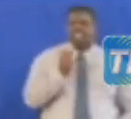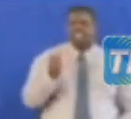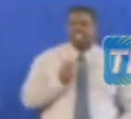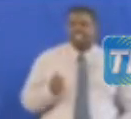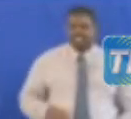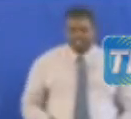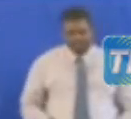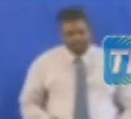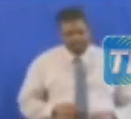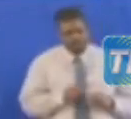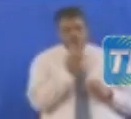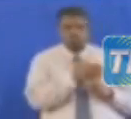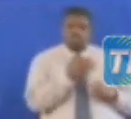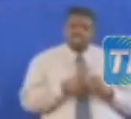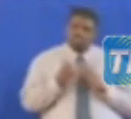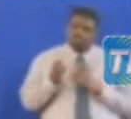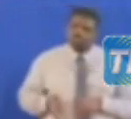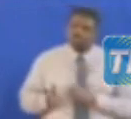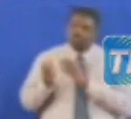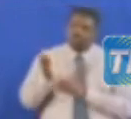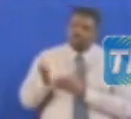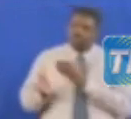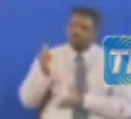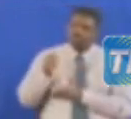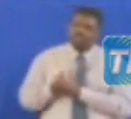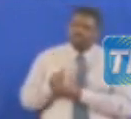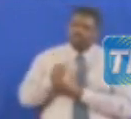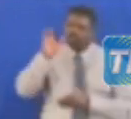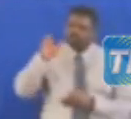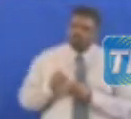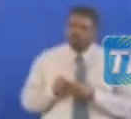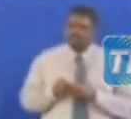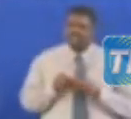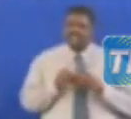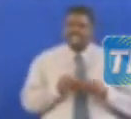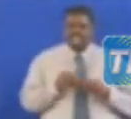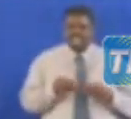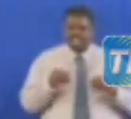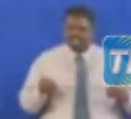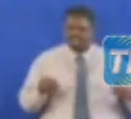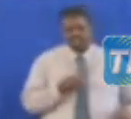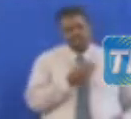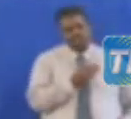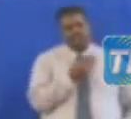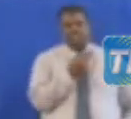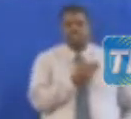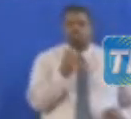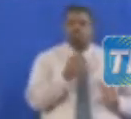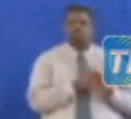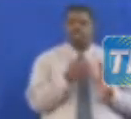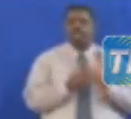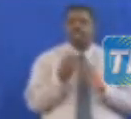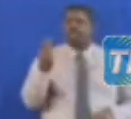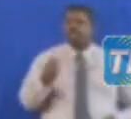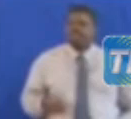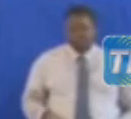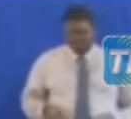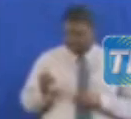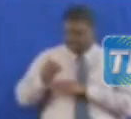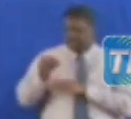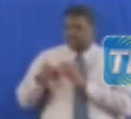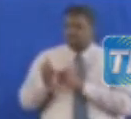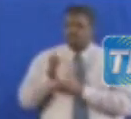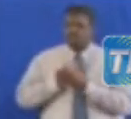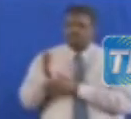Tactic, ujenzi wa barabara za kiwango cha lami zenye jumla ya urefu wa kilomita 43.82 ambazo